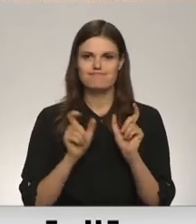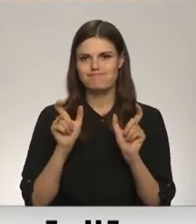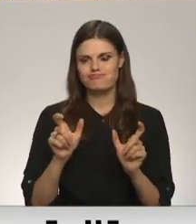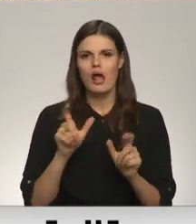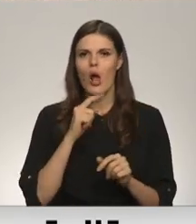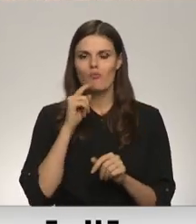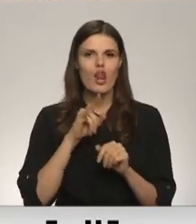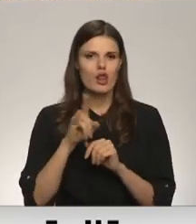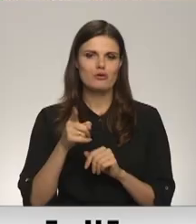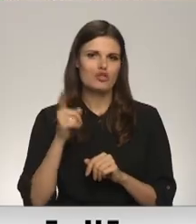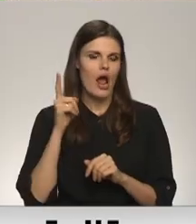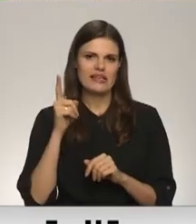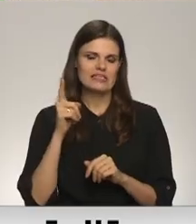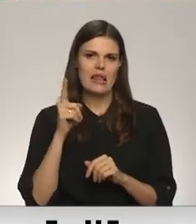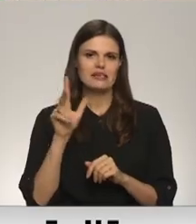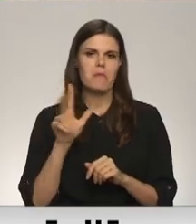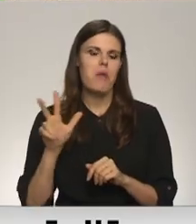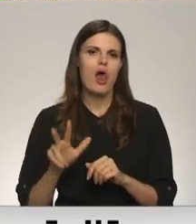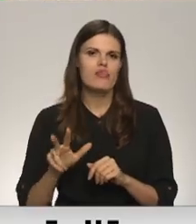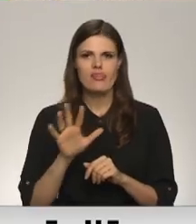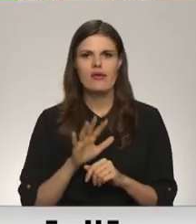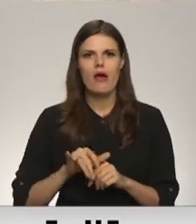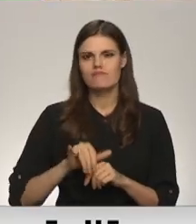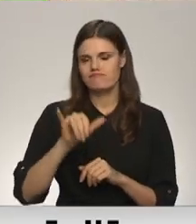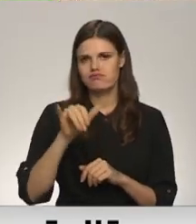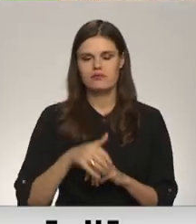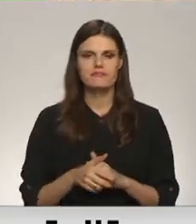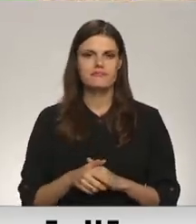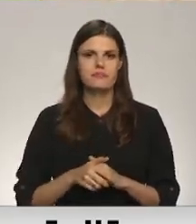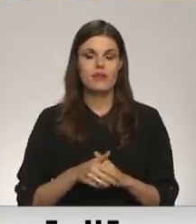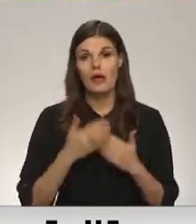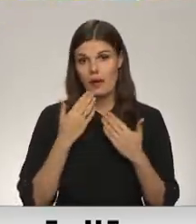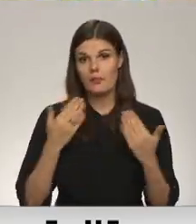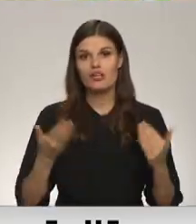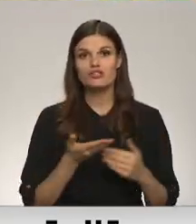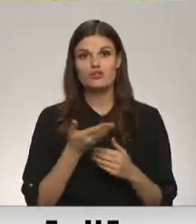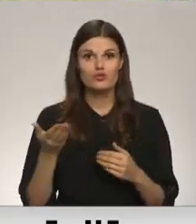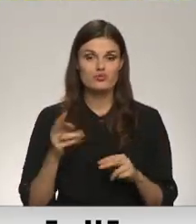savas puses, un līdz ar to mēs šādas sankcijas noteiksim vienoti. Pateicos jums,